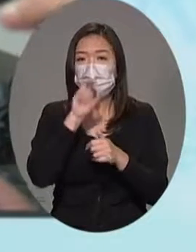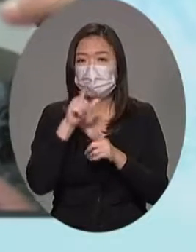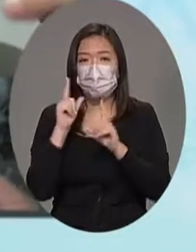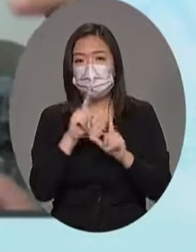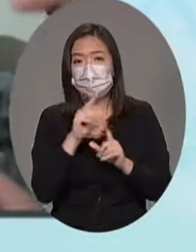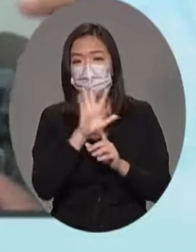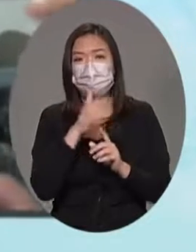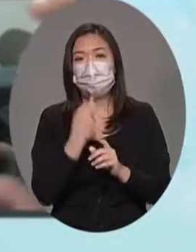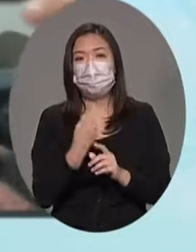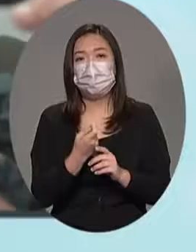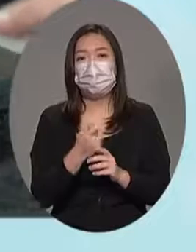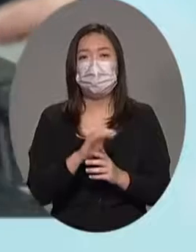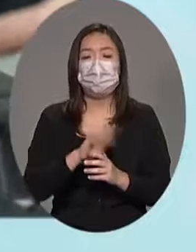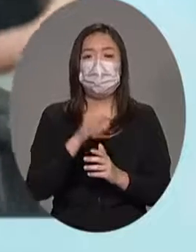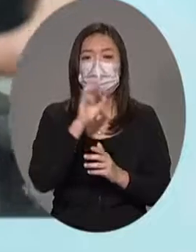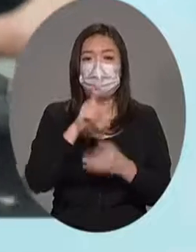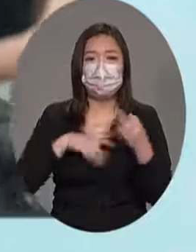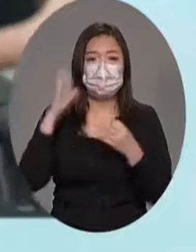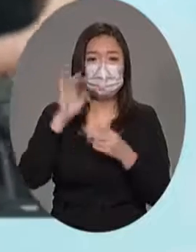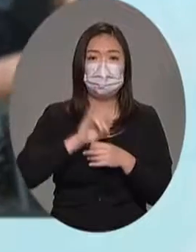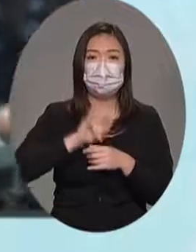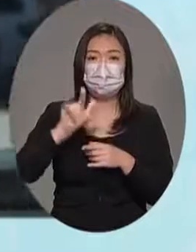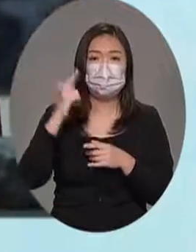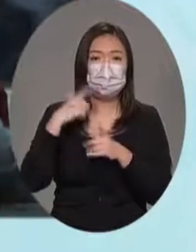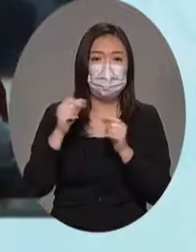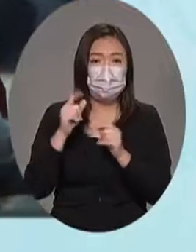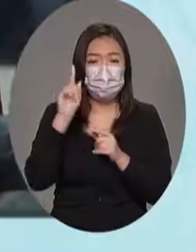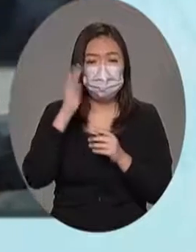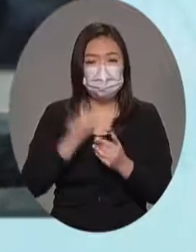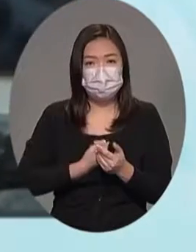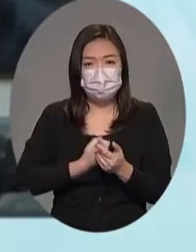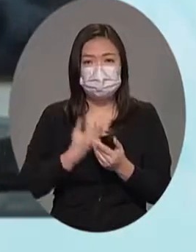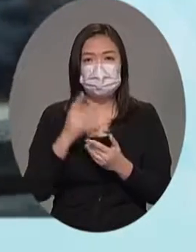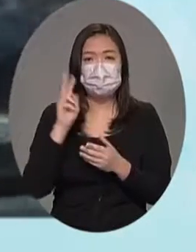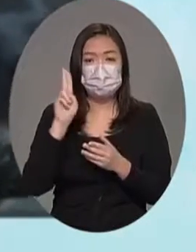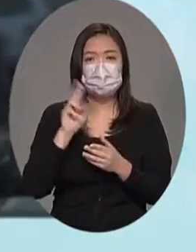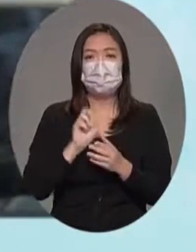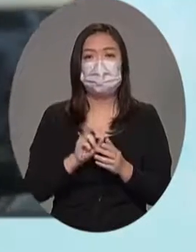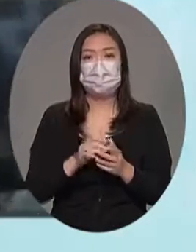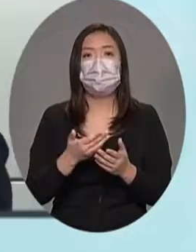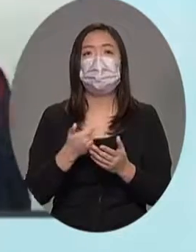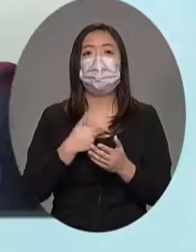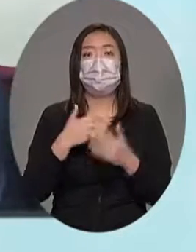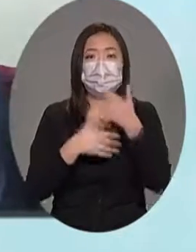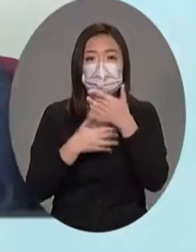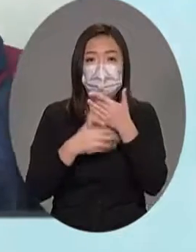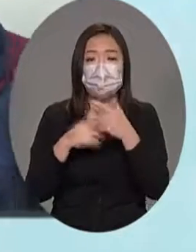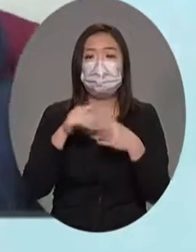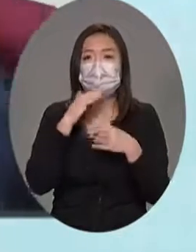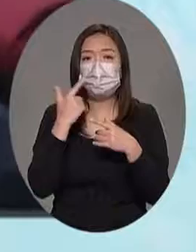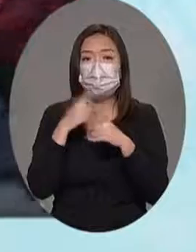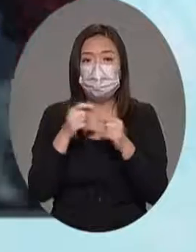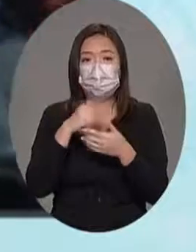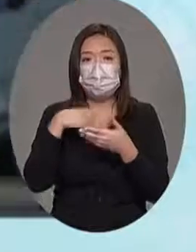便透露，但他提到陳同佳赴台自首意願不變，幾時起行仍然要等台灣方面批出簽